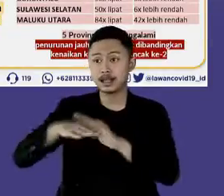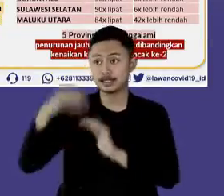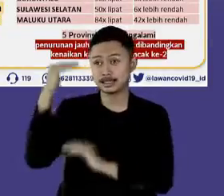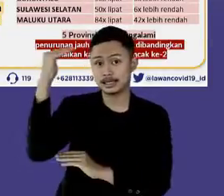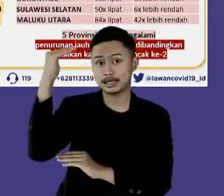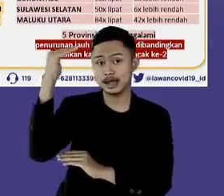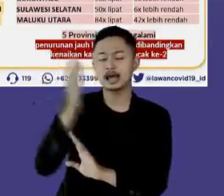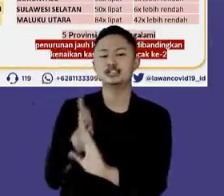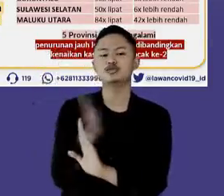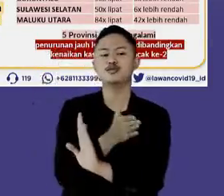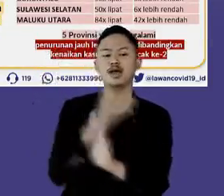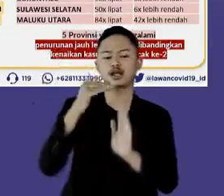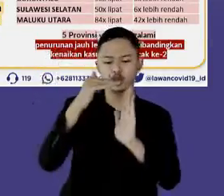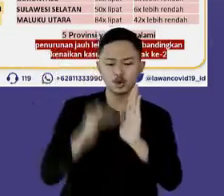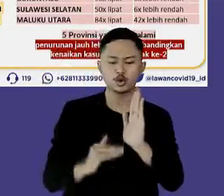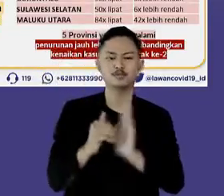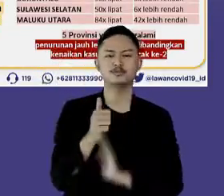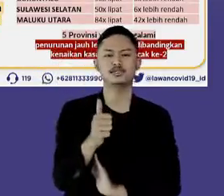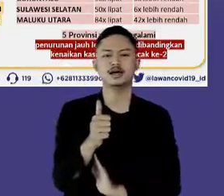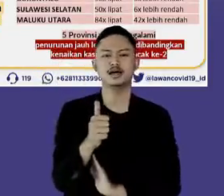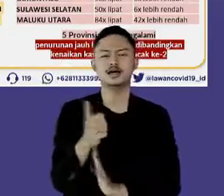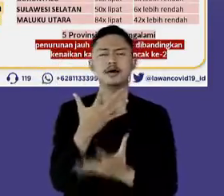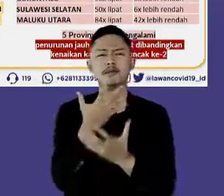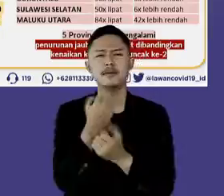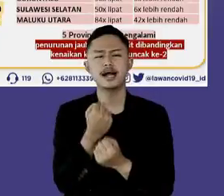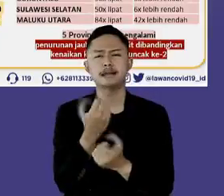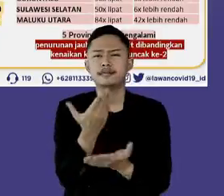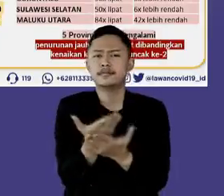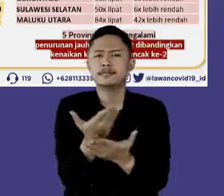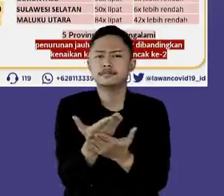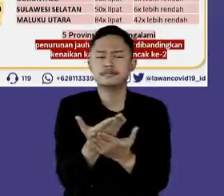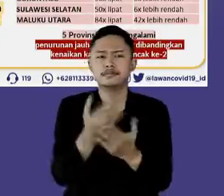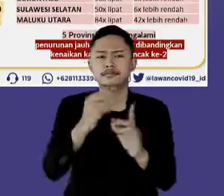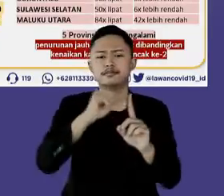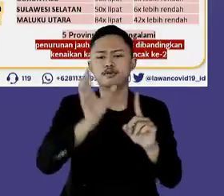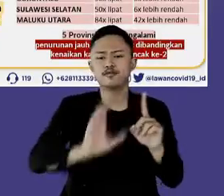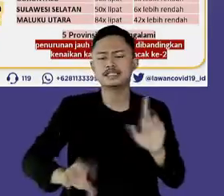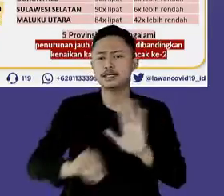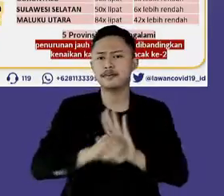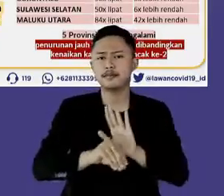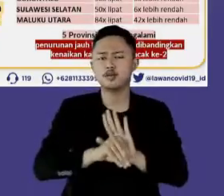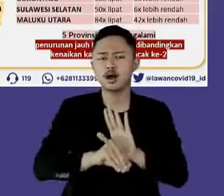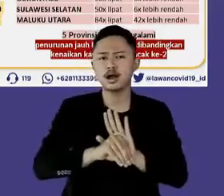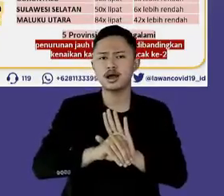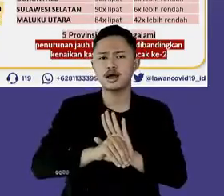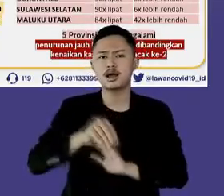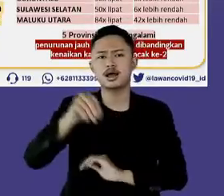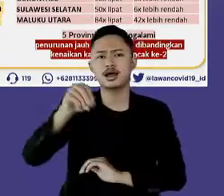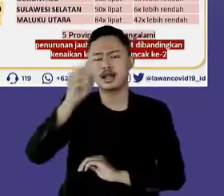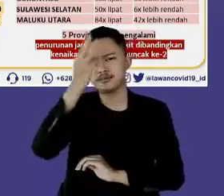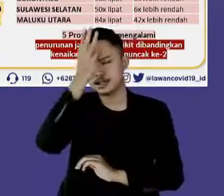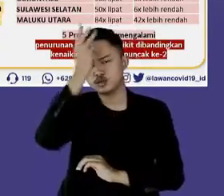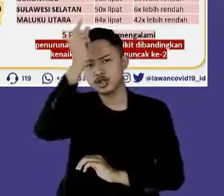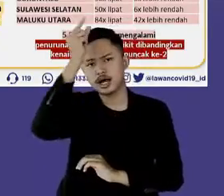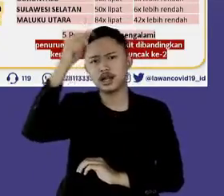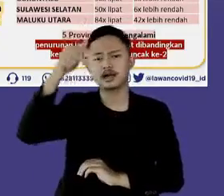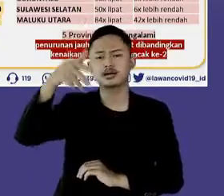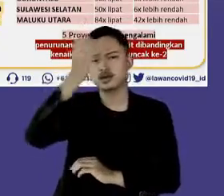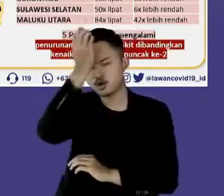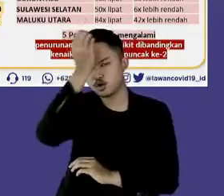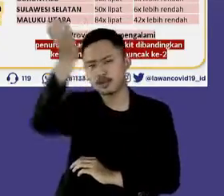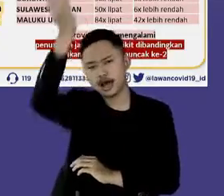untuk itu dimohon kepada pemerintah provinsi Papua Kalimantan Utara Gorontalo Sulawesi Selatan